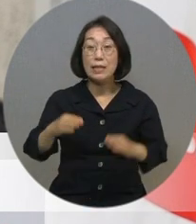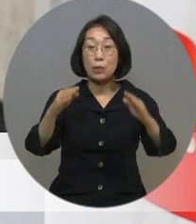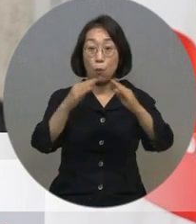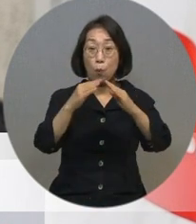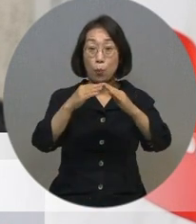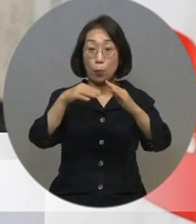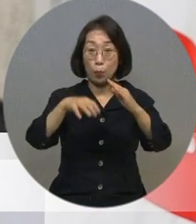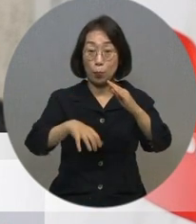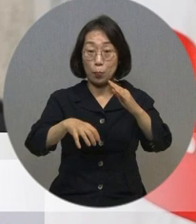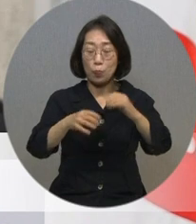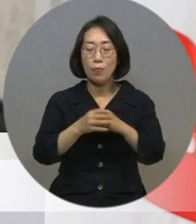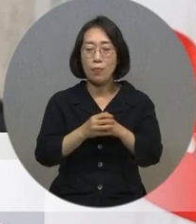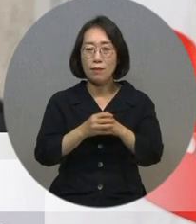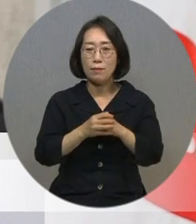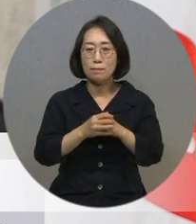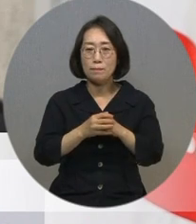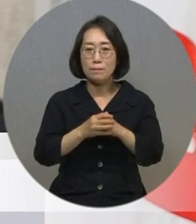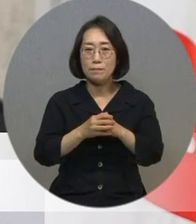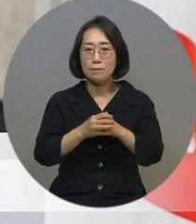이